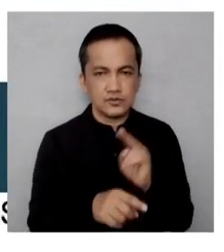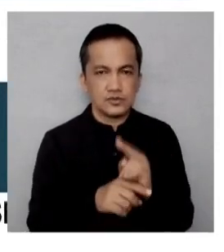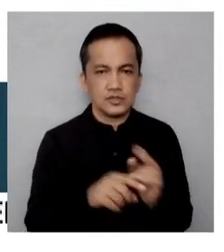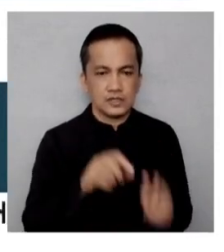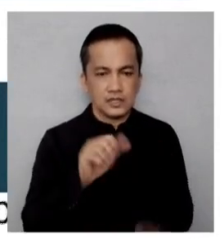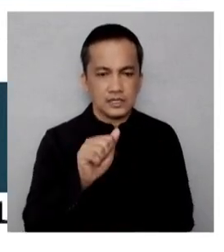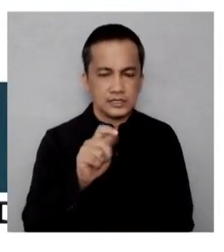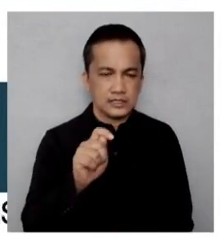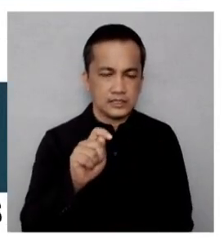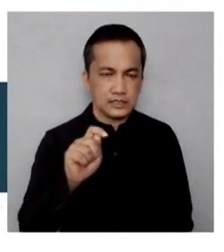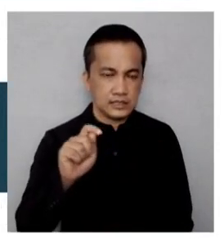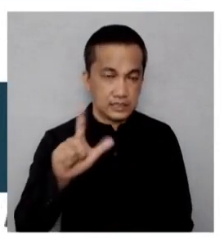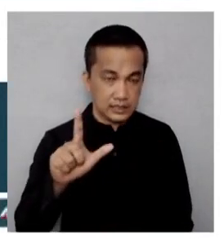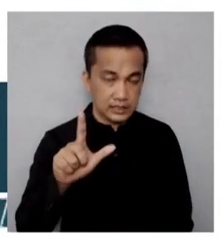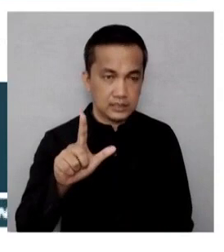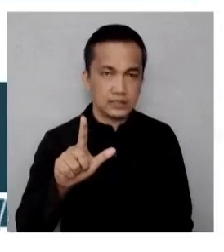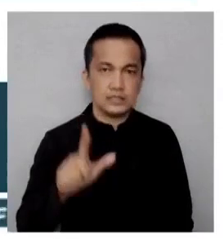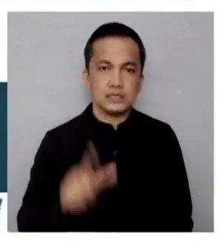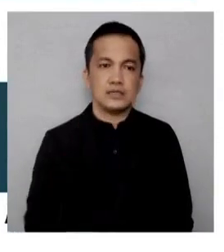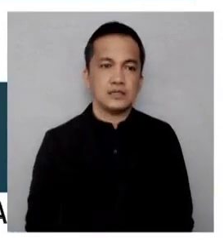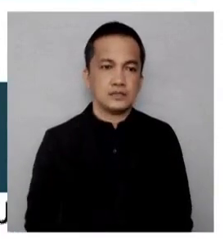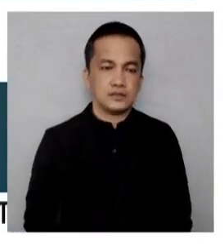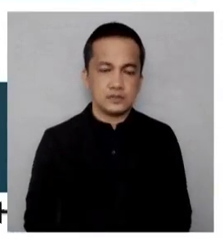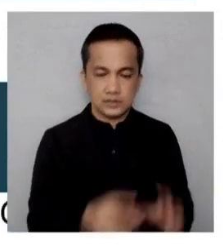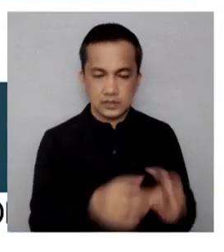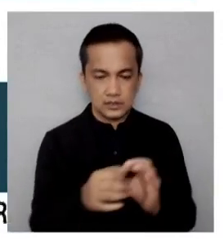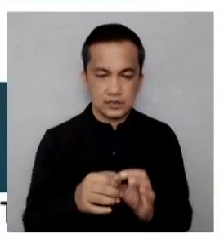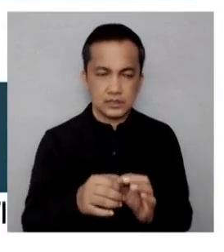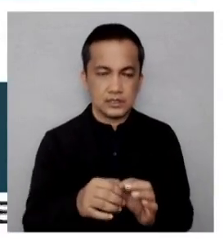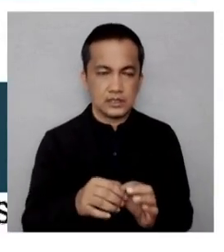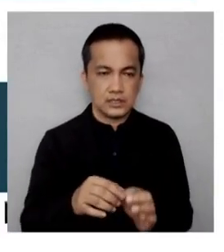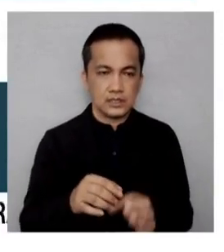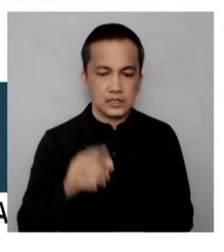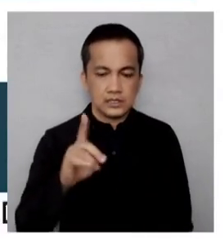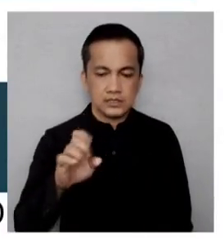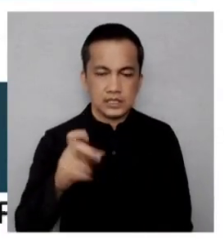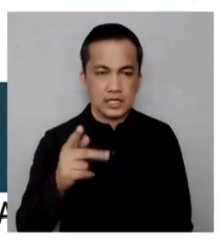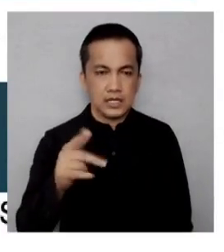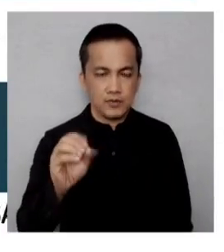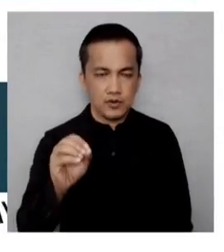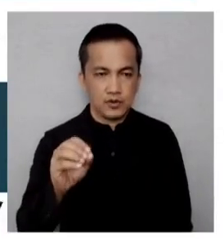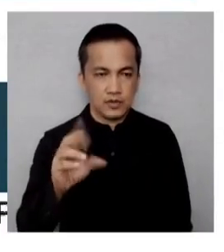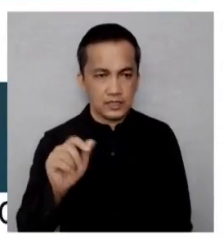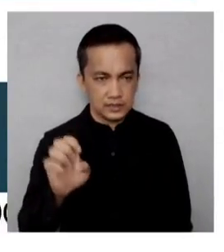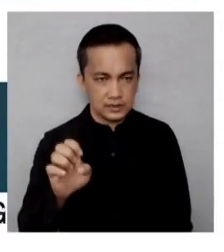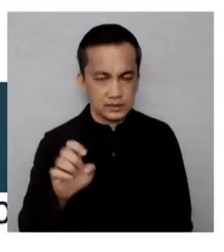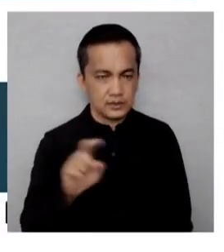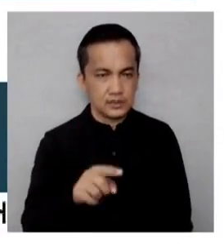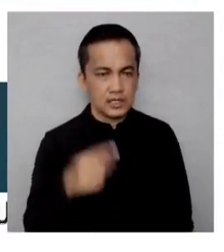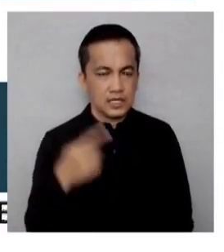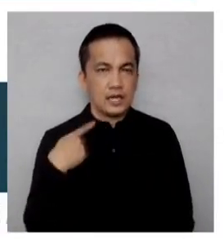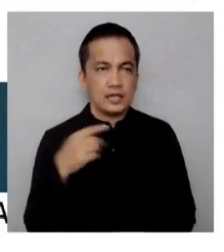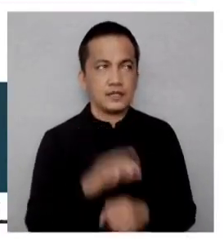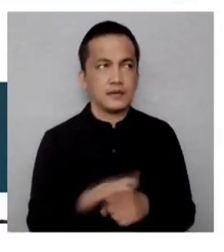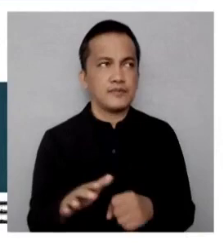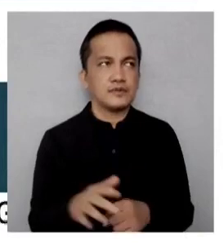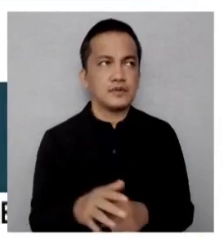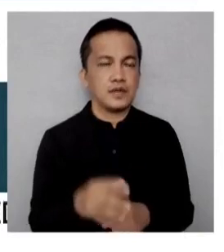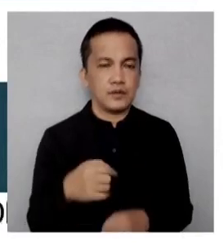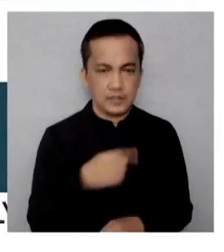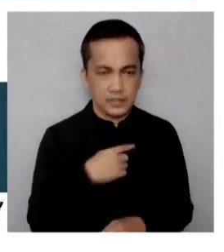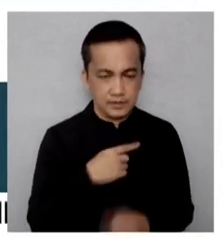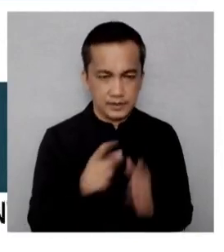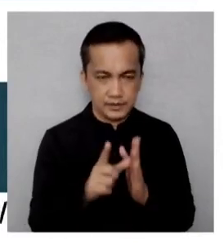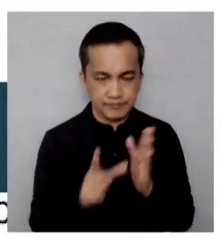Na halimbawa kung related ito sa Degamo case, nandiyan yung ating sapat, sufficient yung ating mga